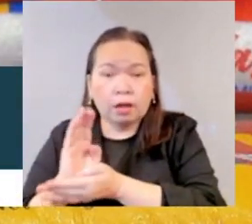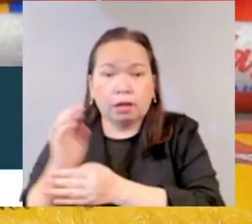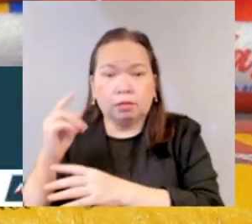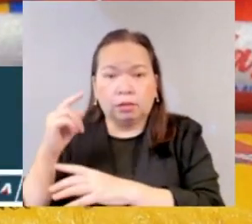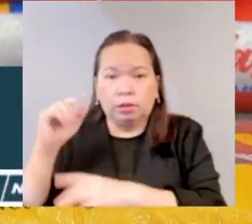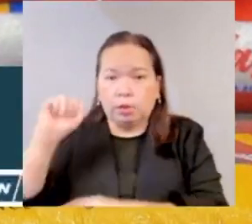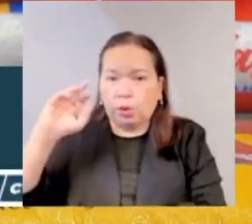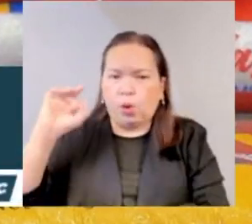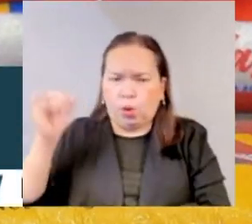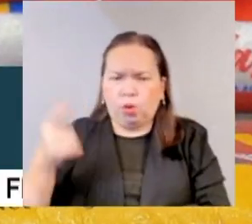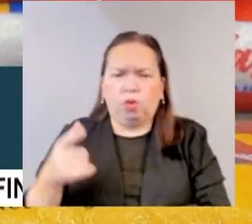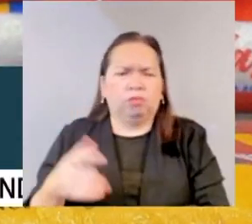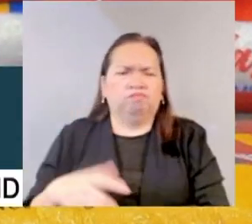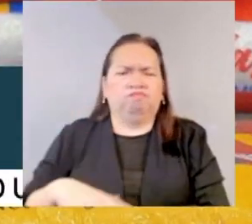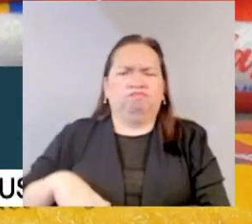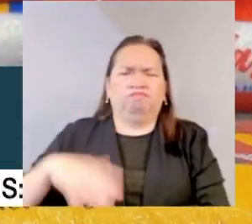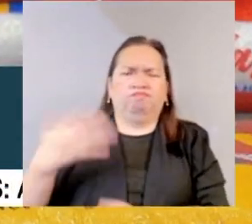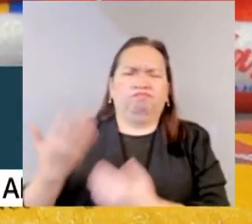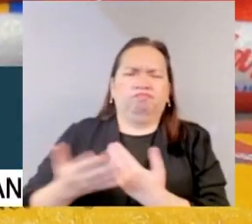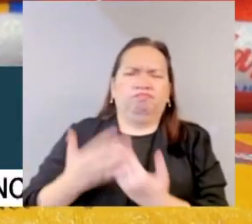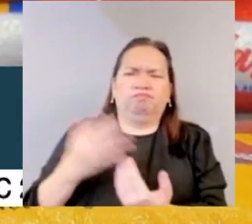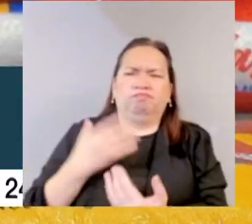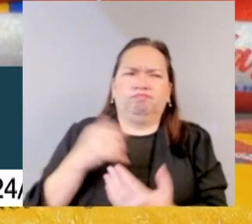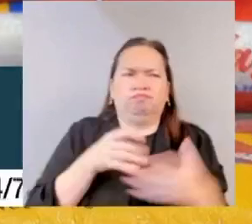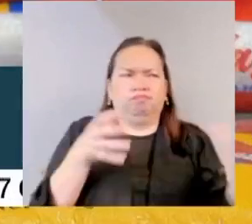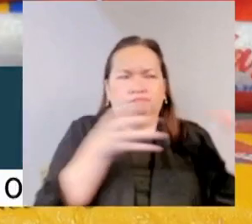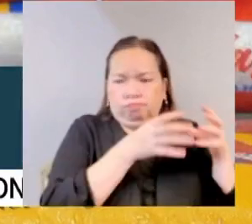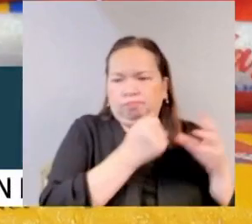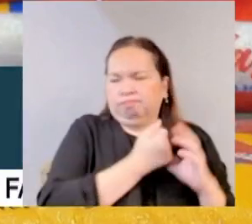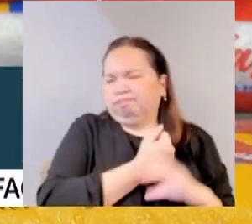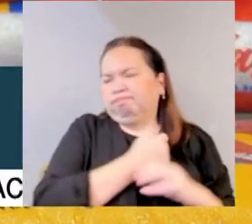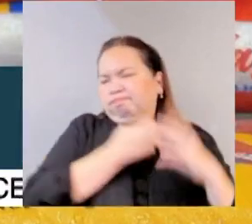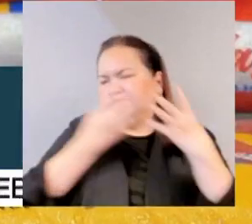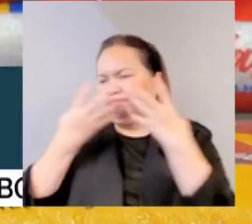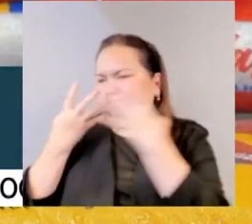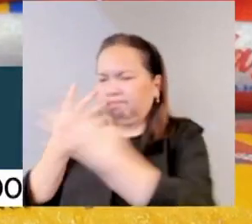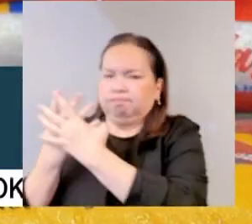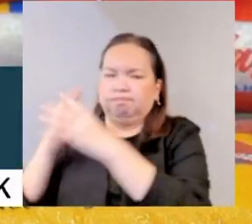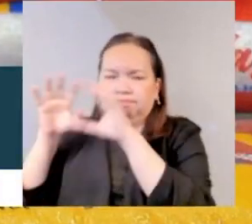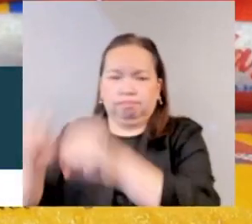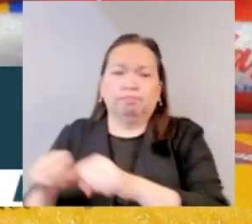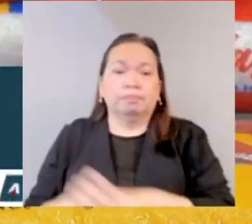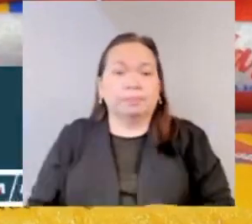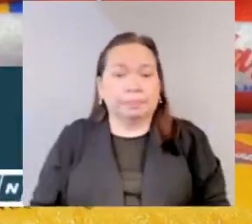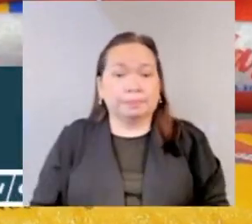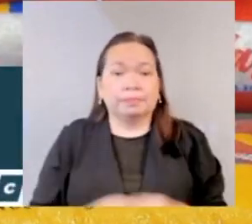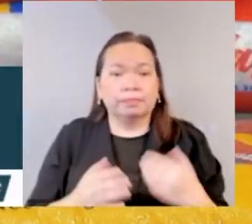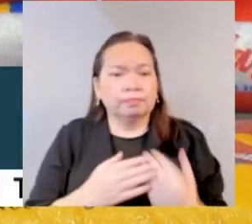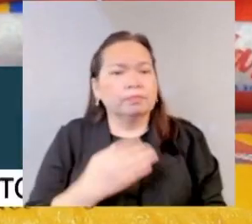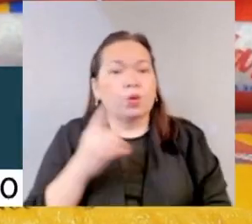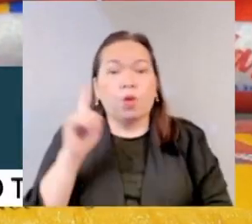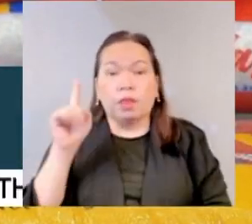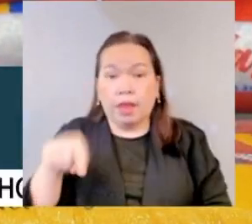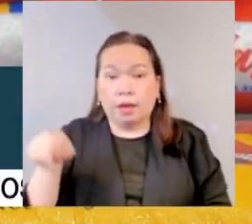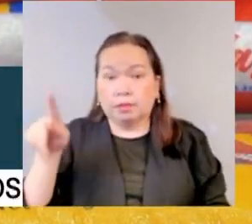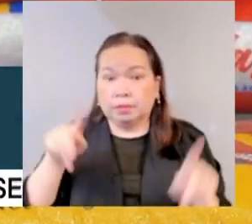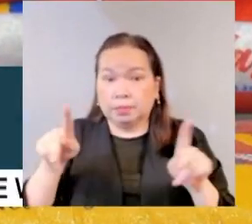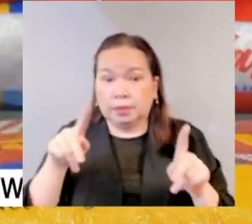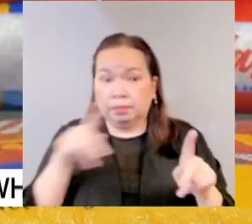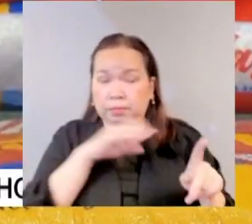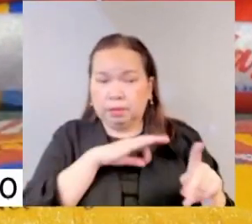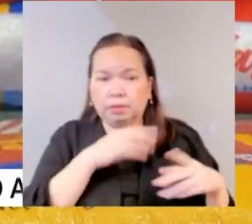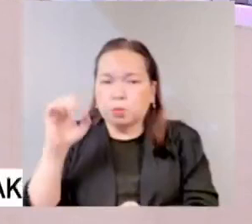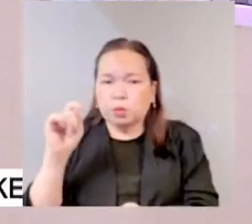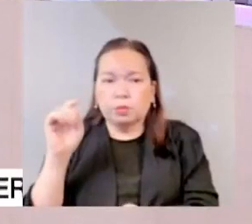Around 1,000 beneficiaries in Capiz received rice packs. Marcos will head to Antique and Aklan this afternoon, also to distribute